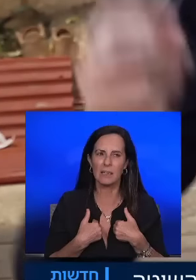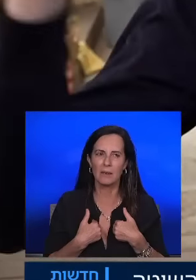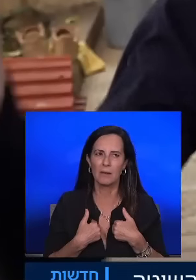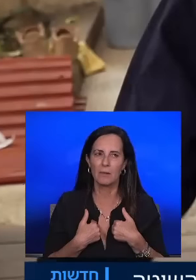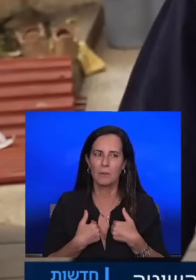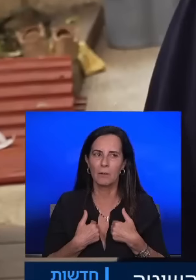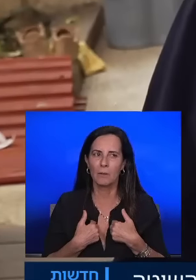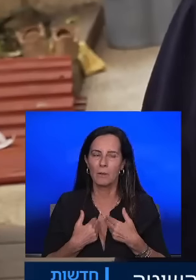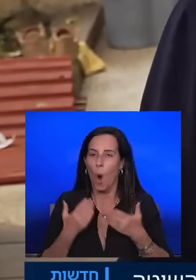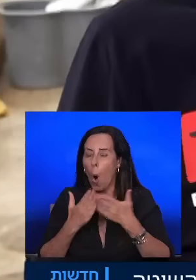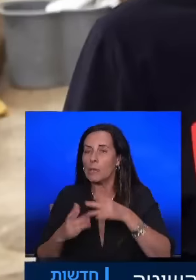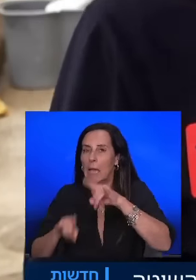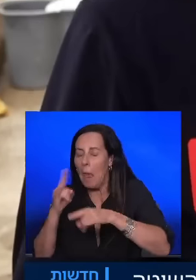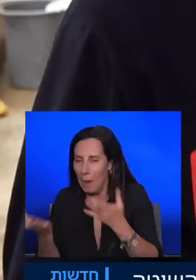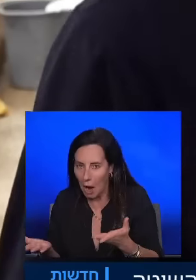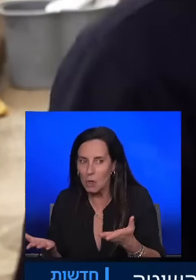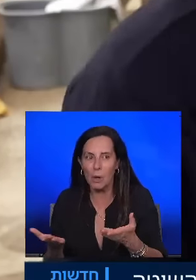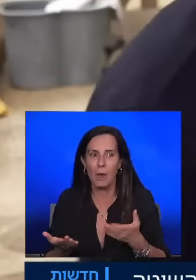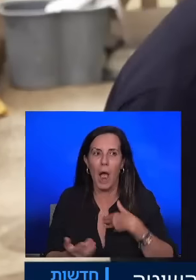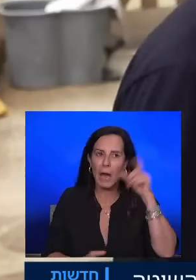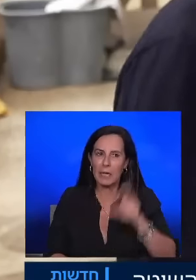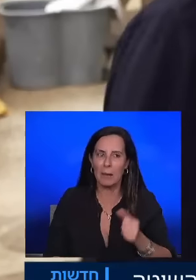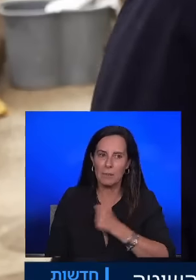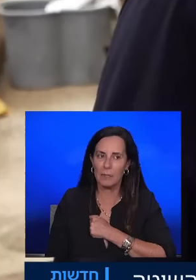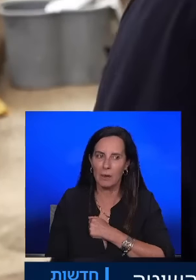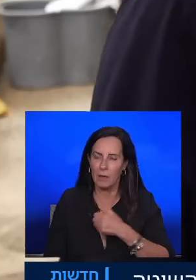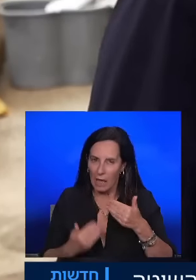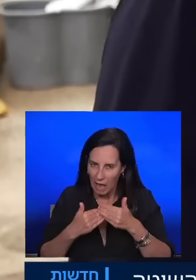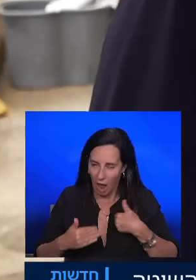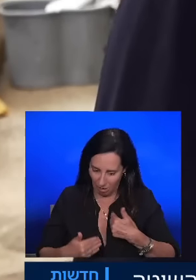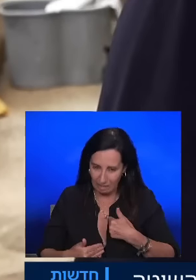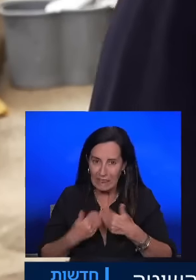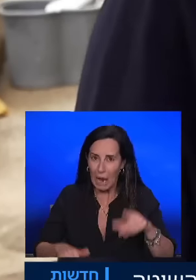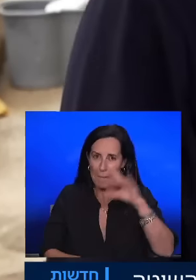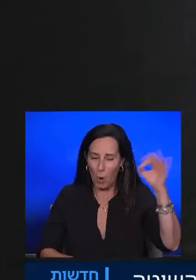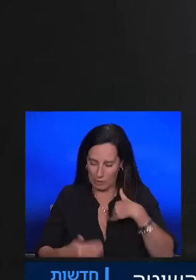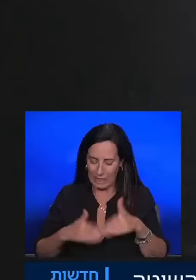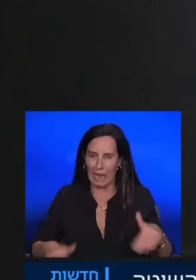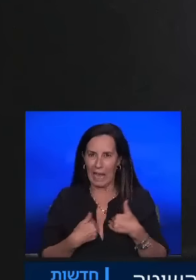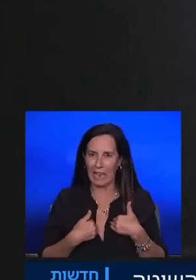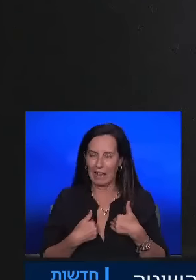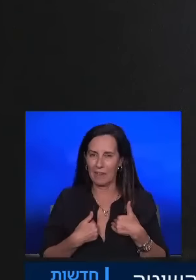כאילו, עוזרים לבעלי חיים, אני בן אדם מסכן עליי, נכה, 100%.